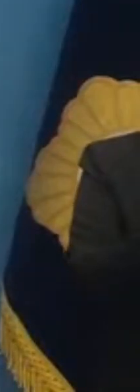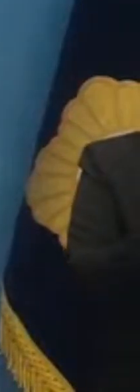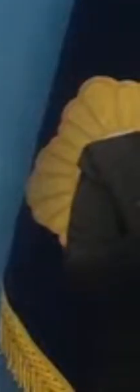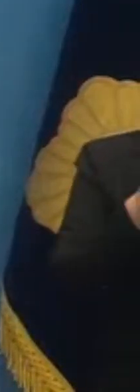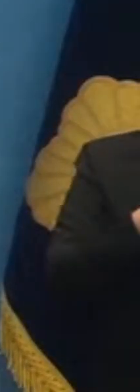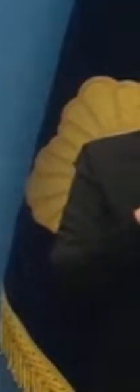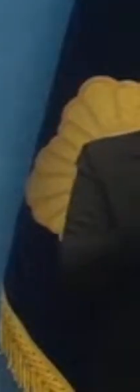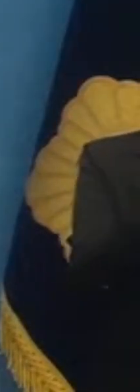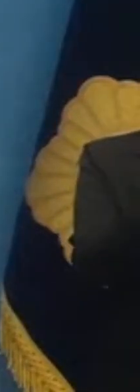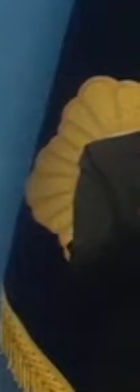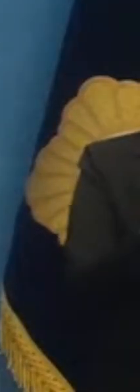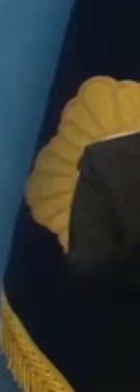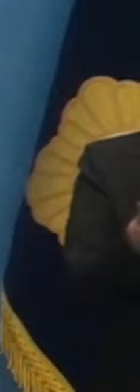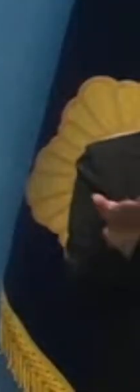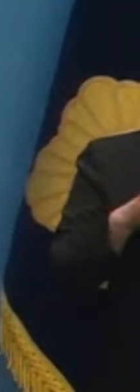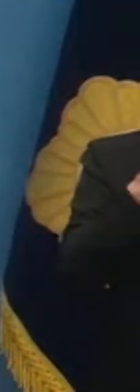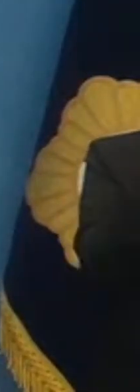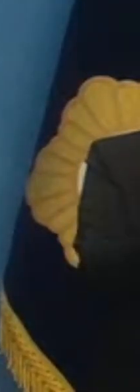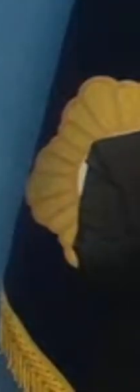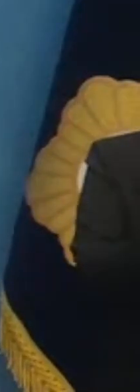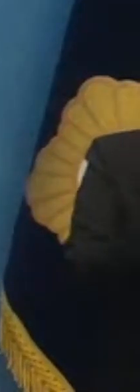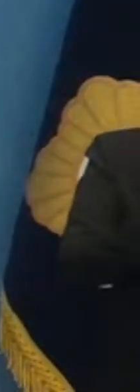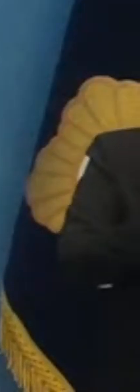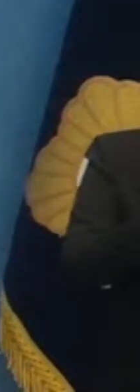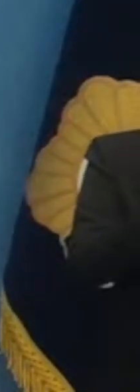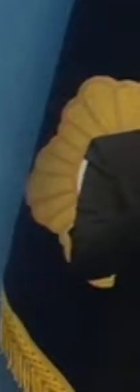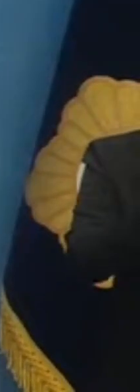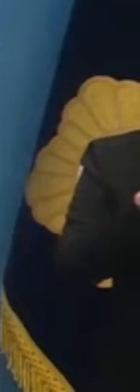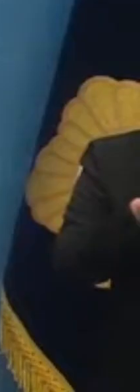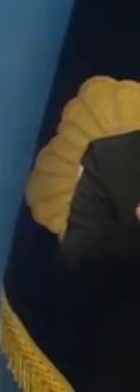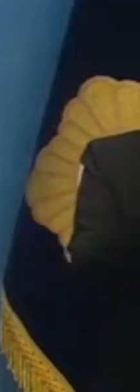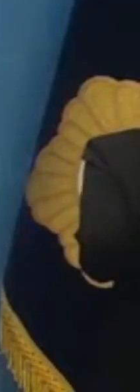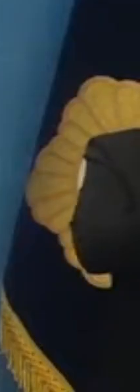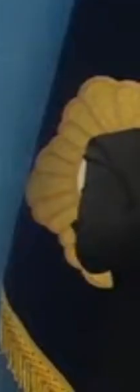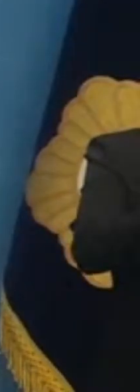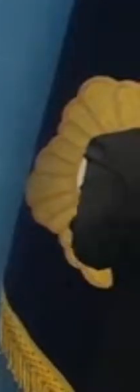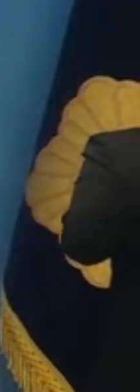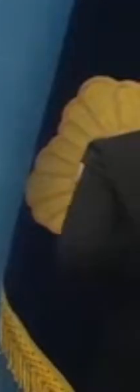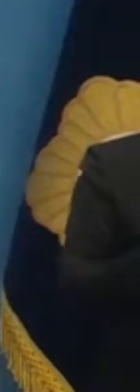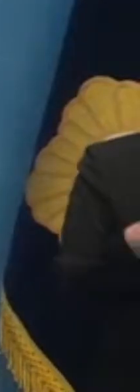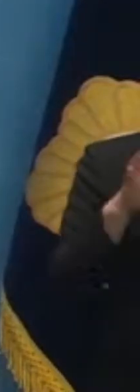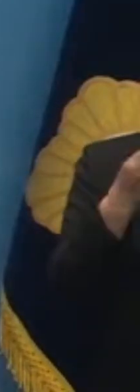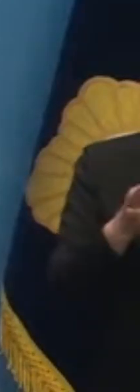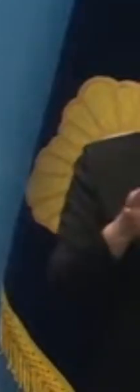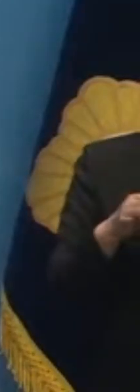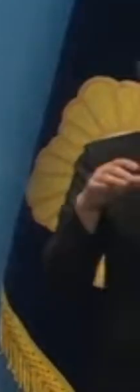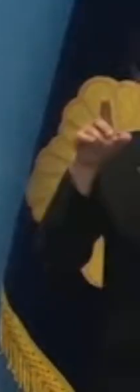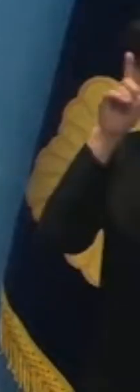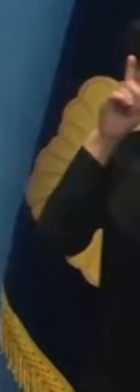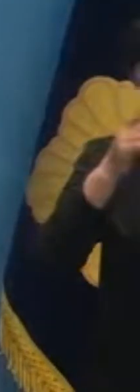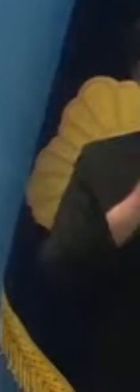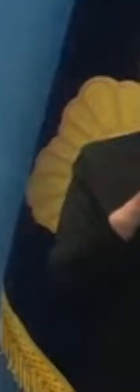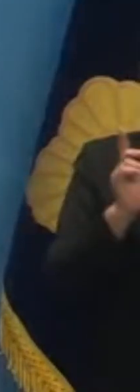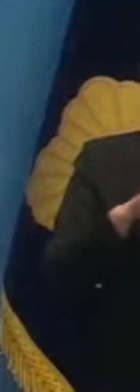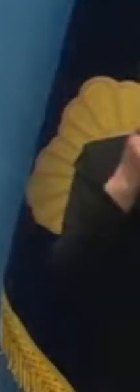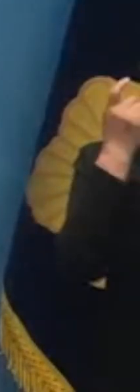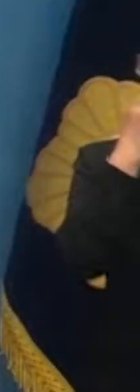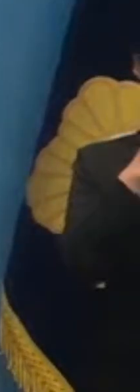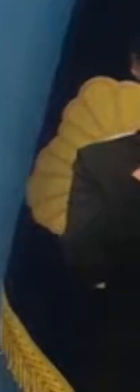공지하였습니다. 하지만 벌써부터 언론, 방송, 유튜브 채널에서는 김문수, 이준석 후보의